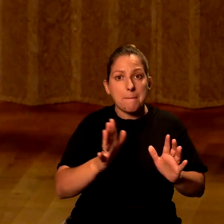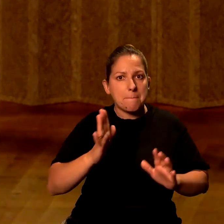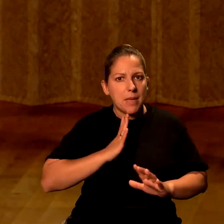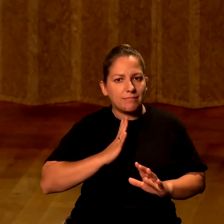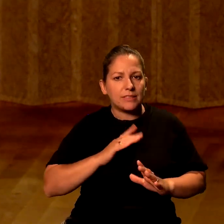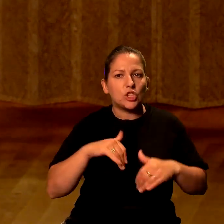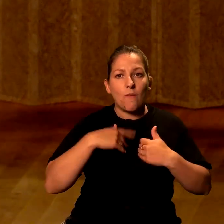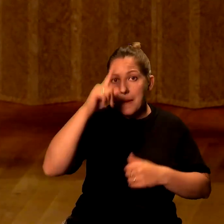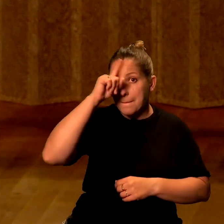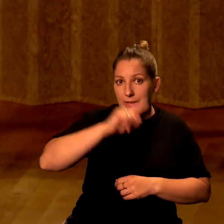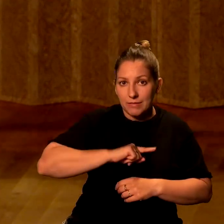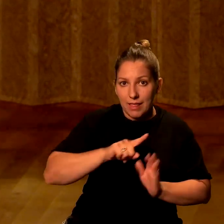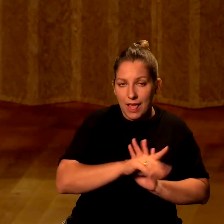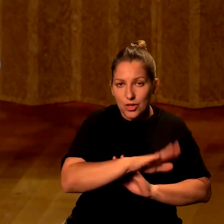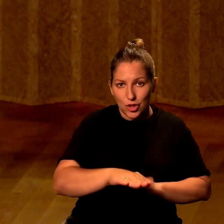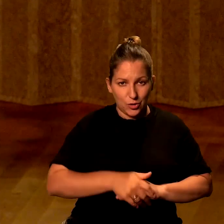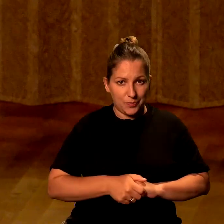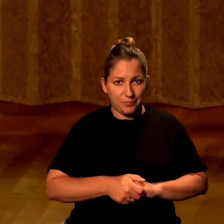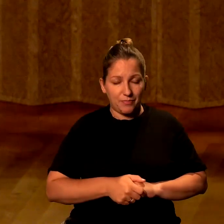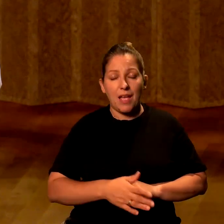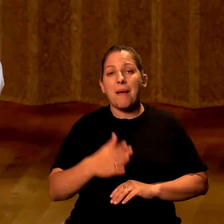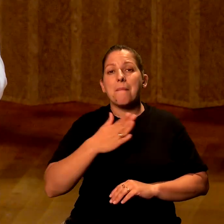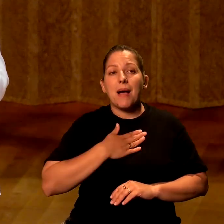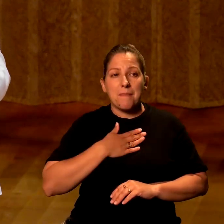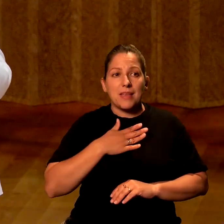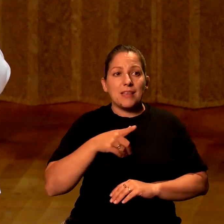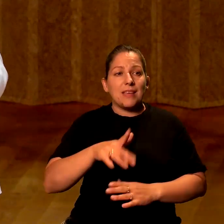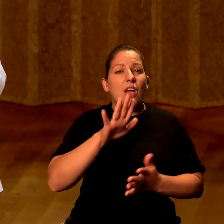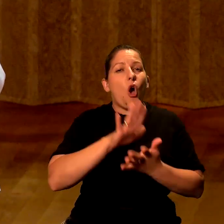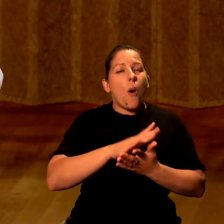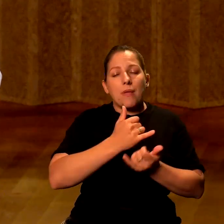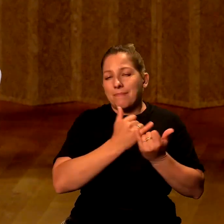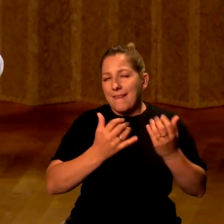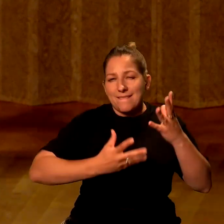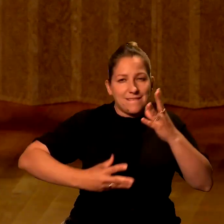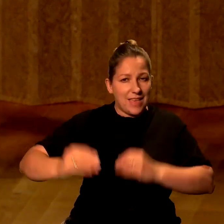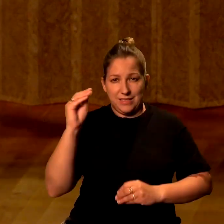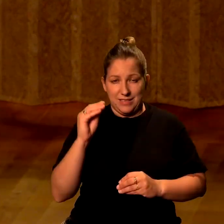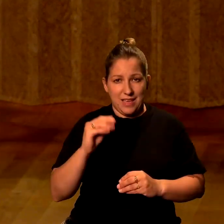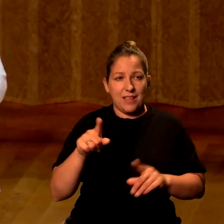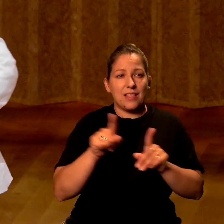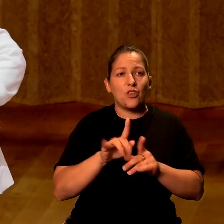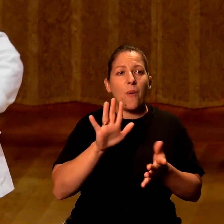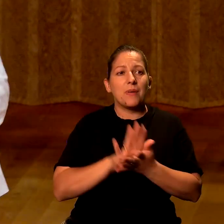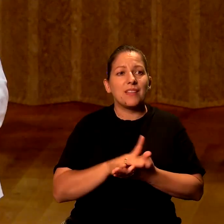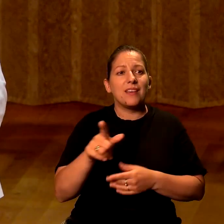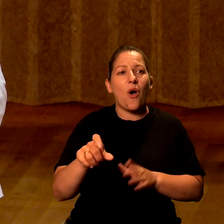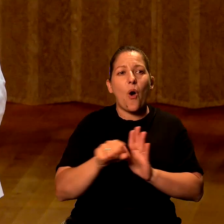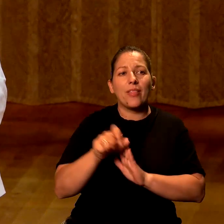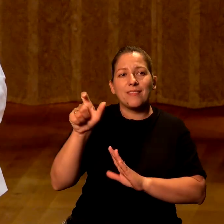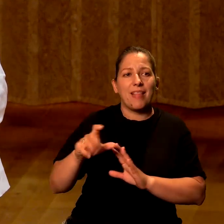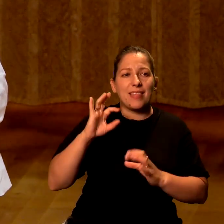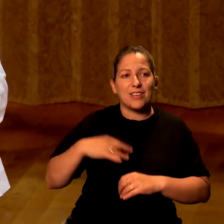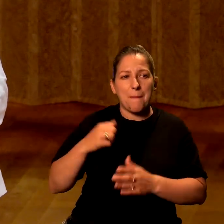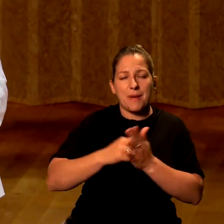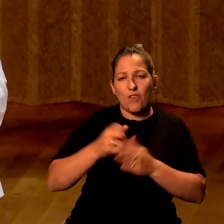bezpieczeństwa zdrowia psychicznego dla dzieci. Mamy tych rekomendacji dużo więcej, między innymi rekomendacje od naszej